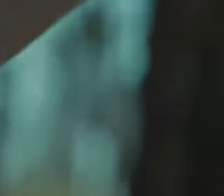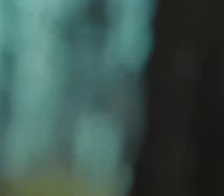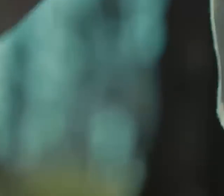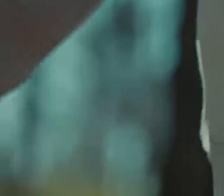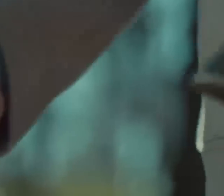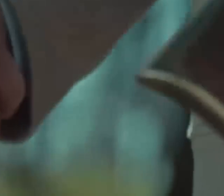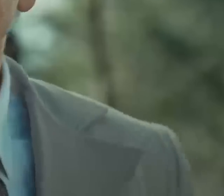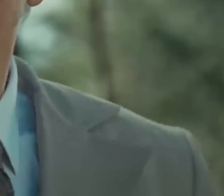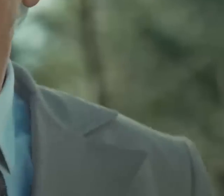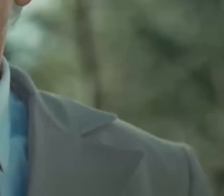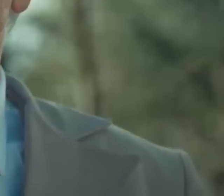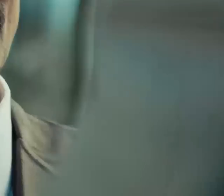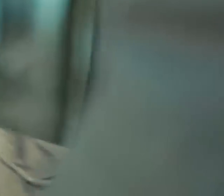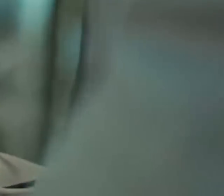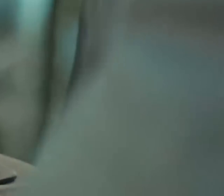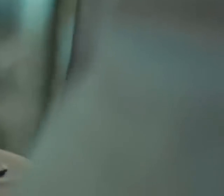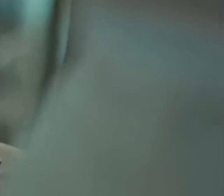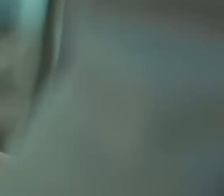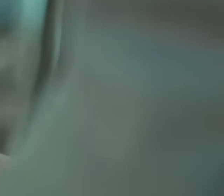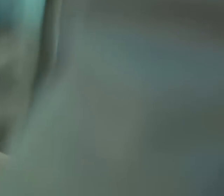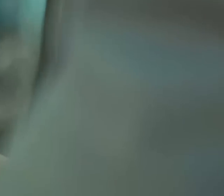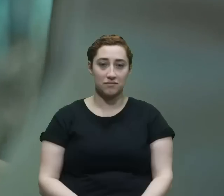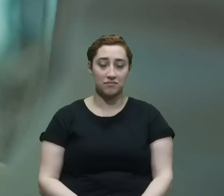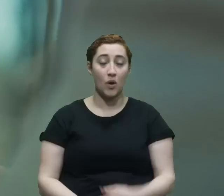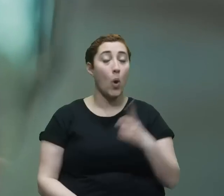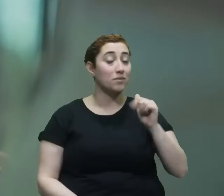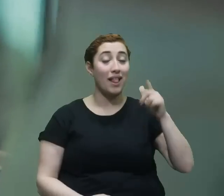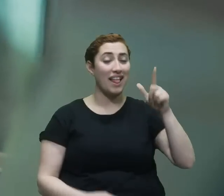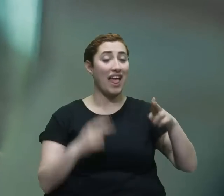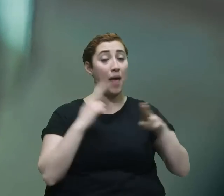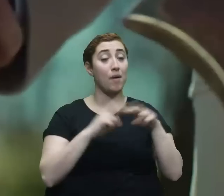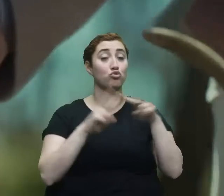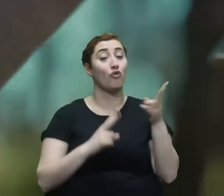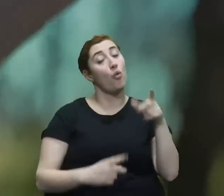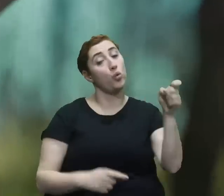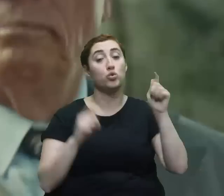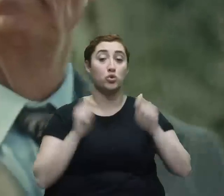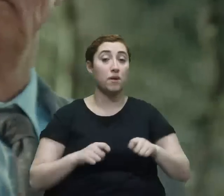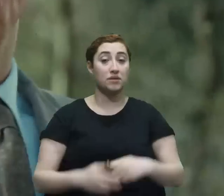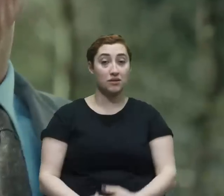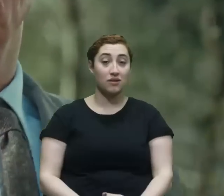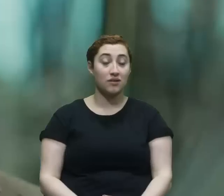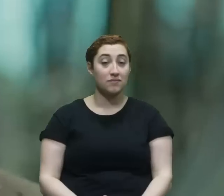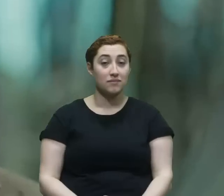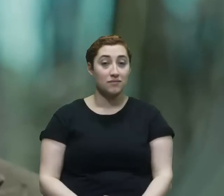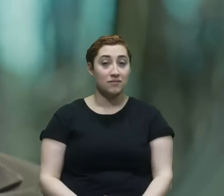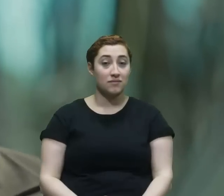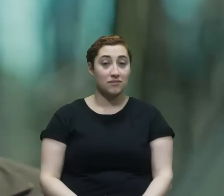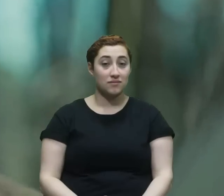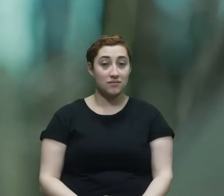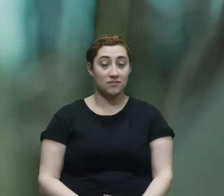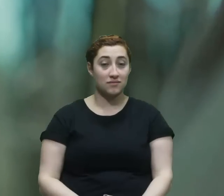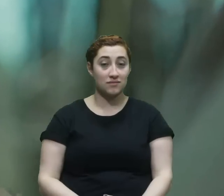Tokalaşmak için elini uzattı, el sıkıştılar. O halde Leyla hemen Mustafa'yı öldürsün. Yüce Efendi elini çekecekken Akbar